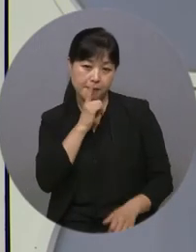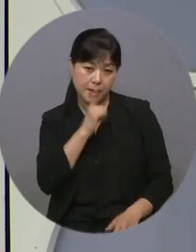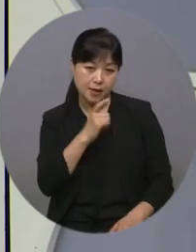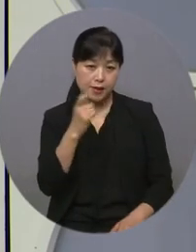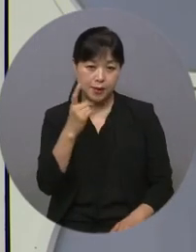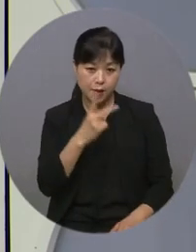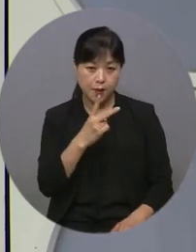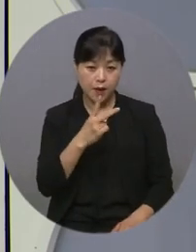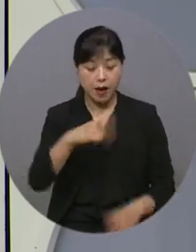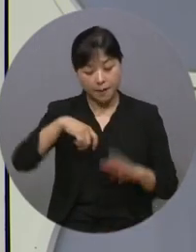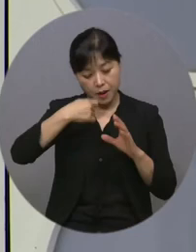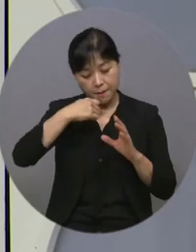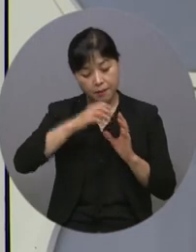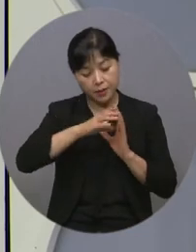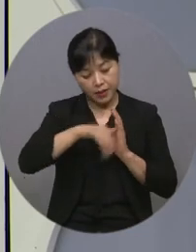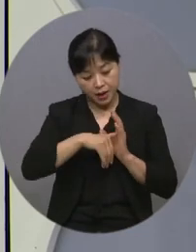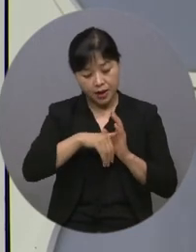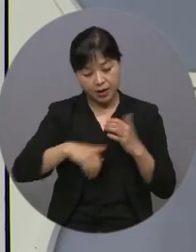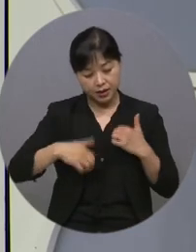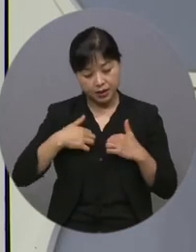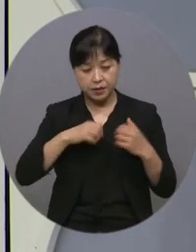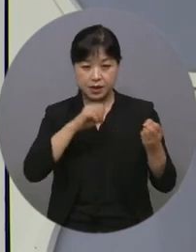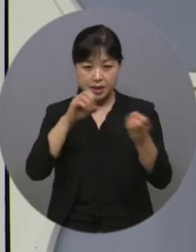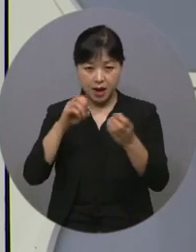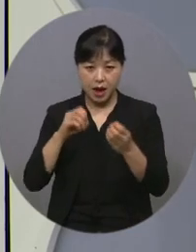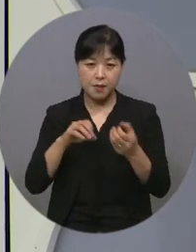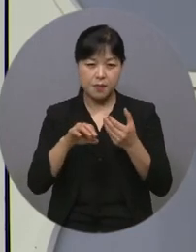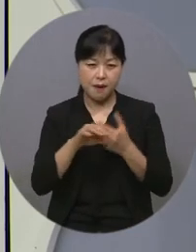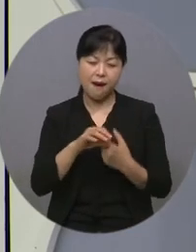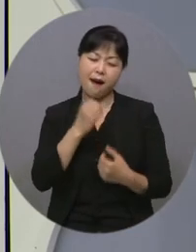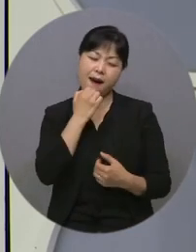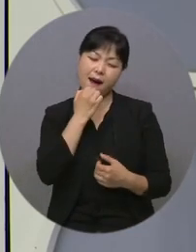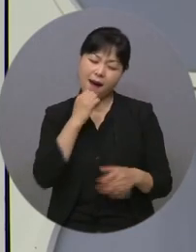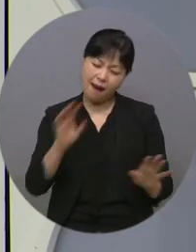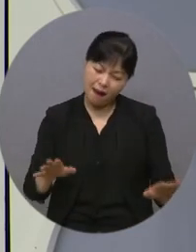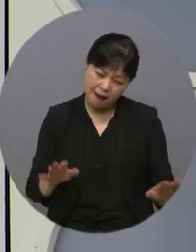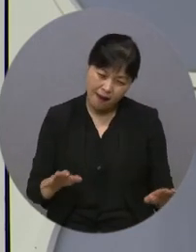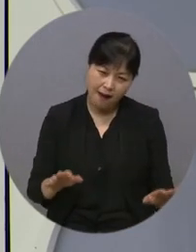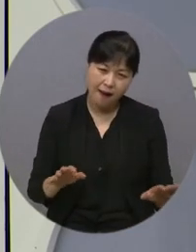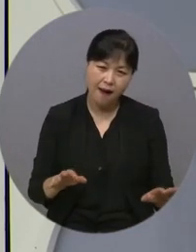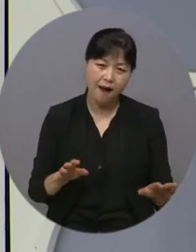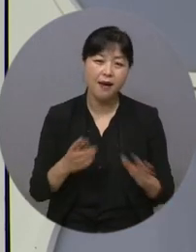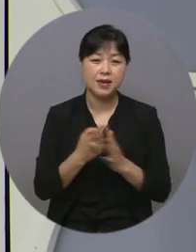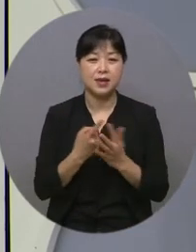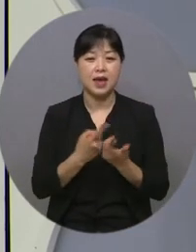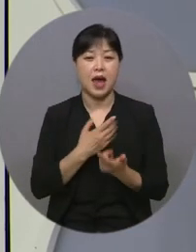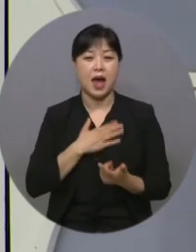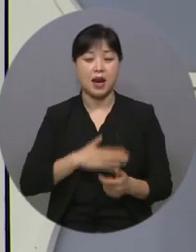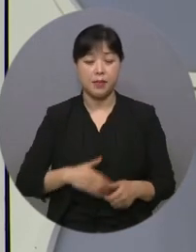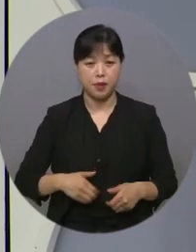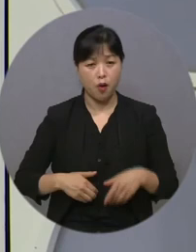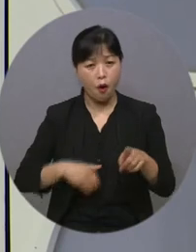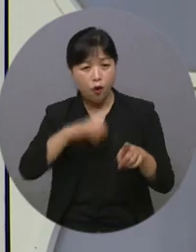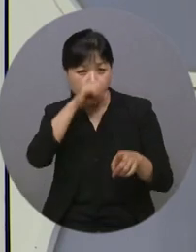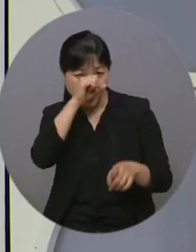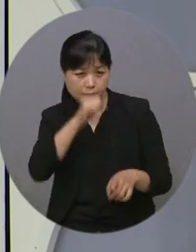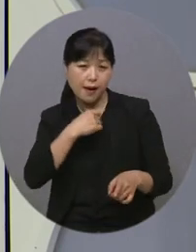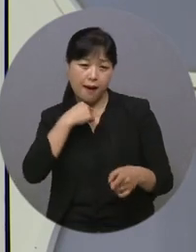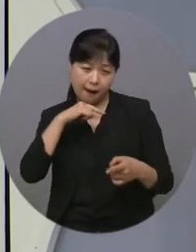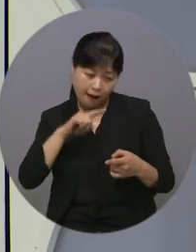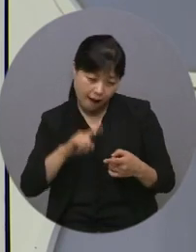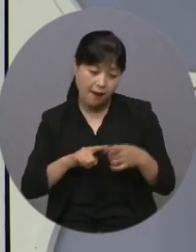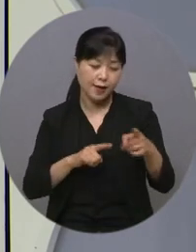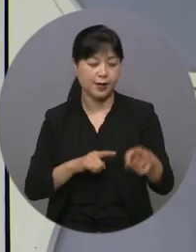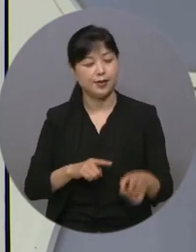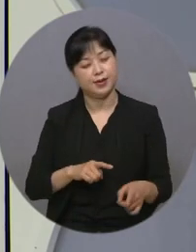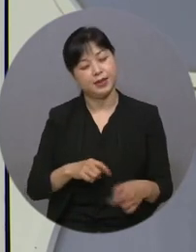얘기를 밥상에서 얘기하면 박장대소를 하고 알아들으셔야 돼요. 그래서 좋다 그리고